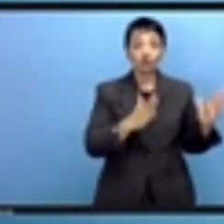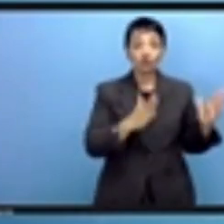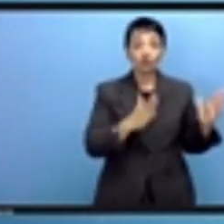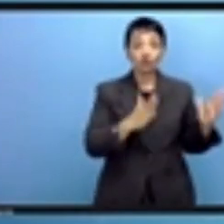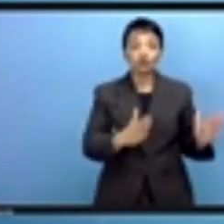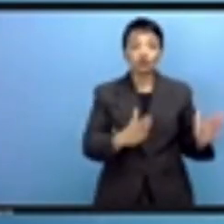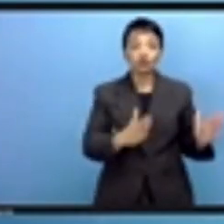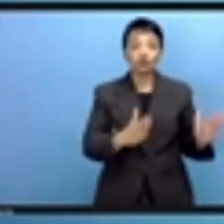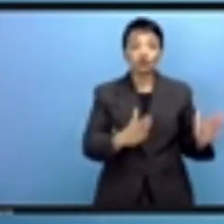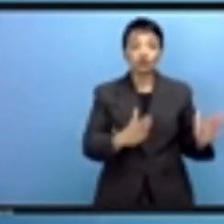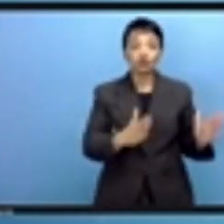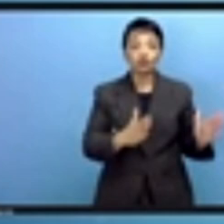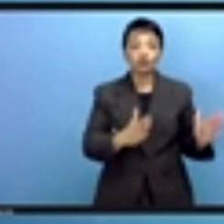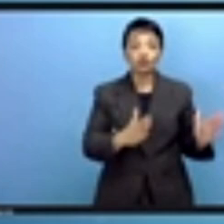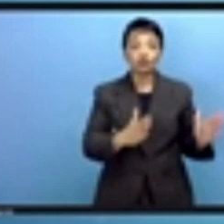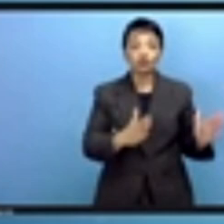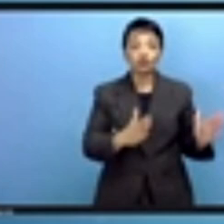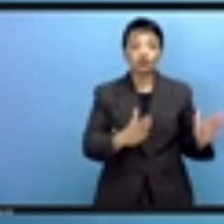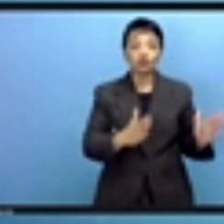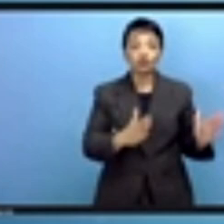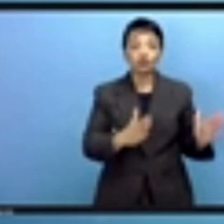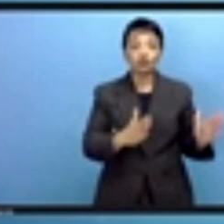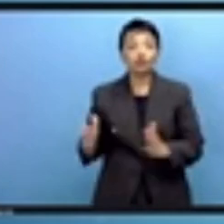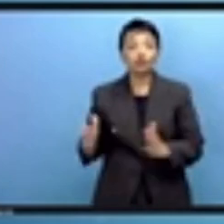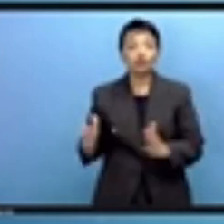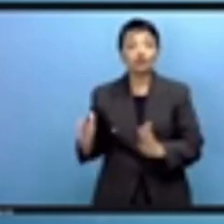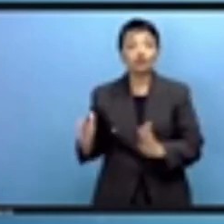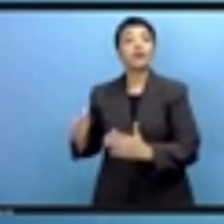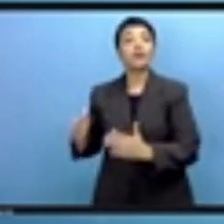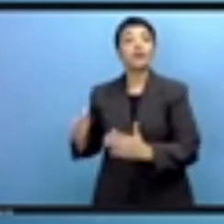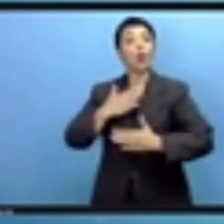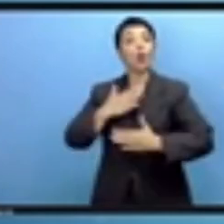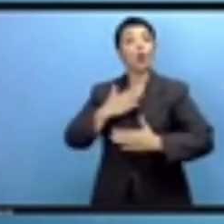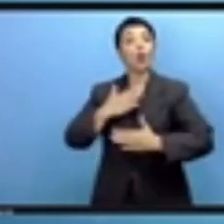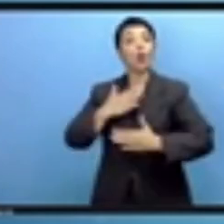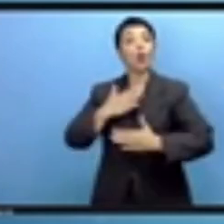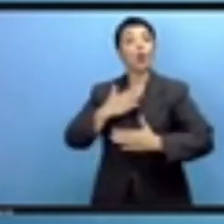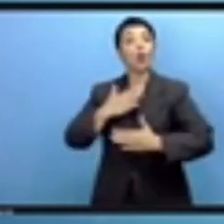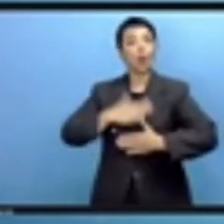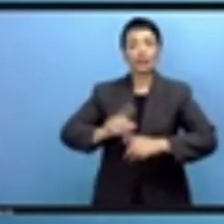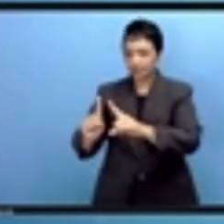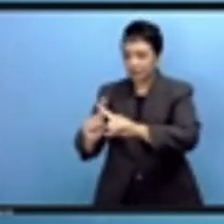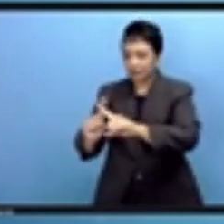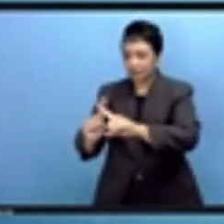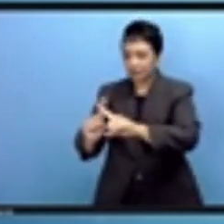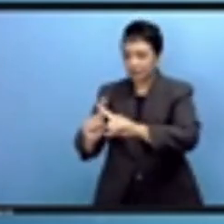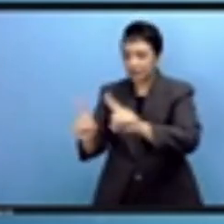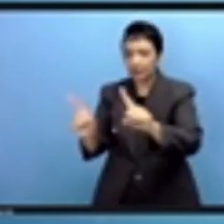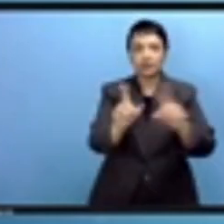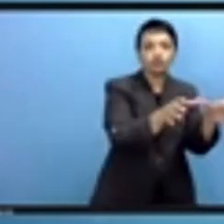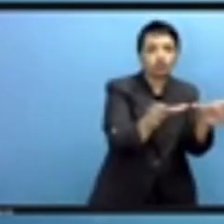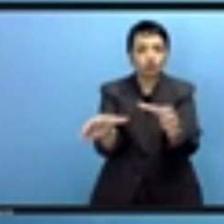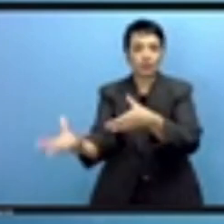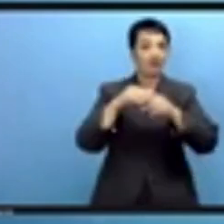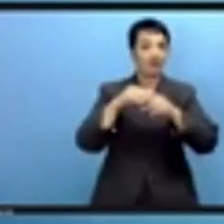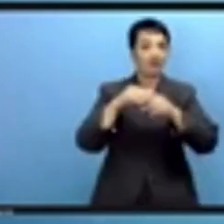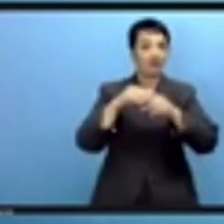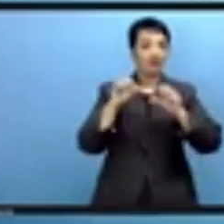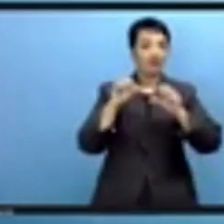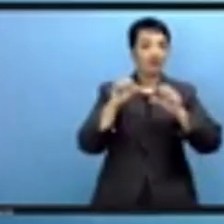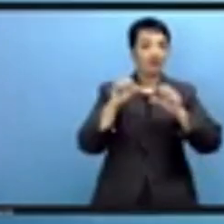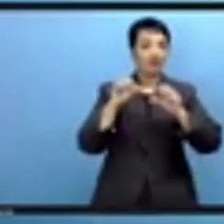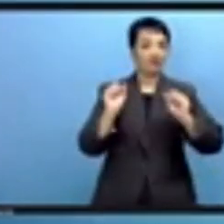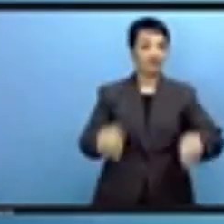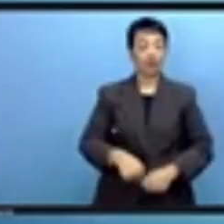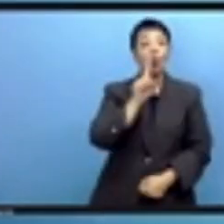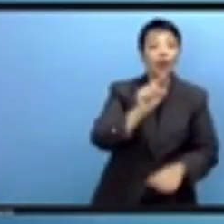论。那么我们这里是有98个这个联合国教科文组织的成